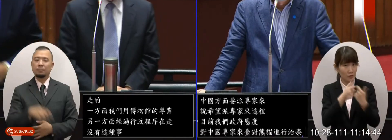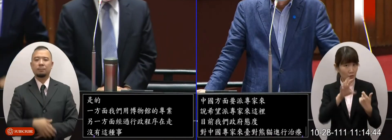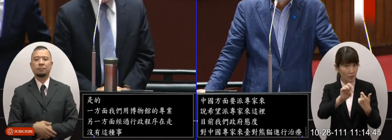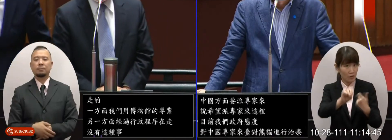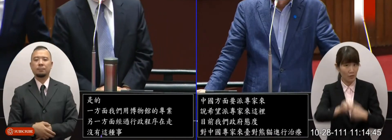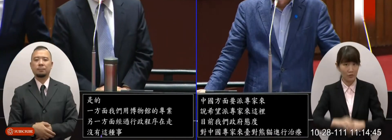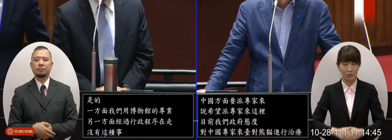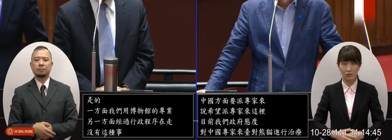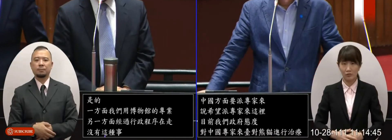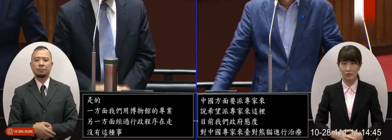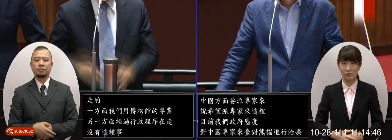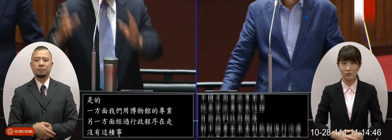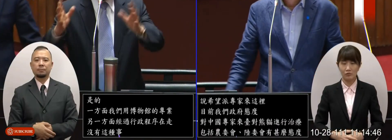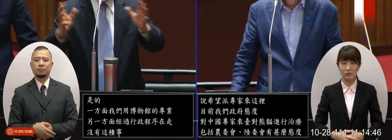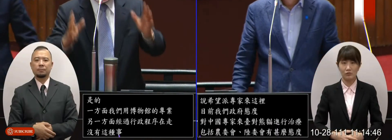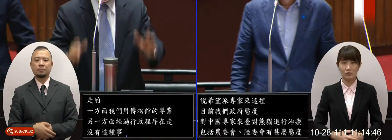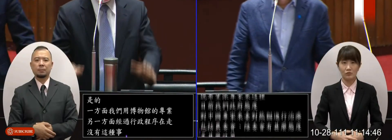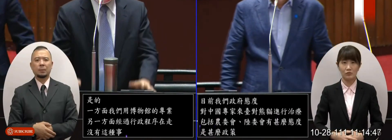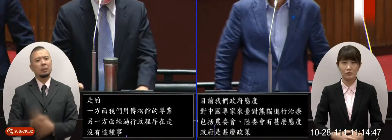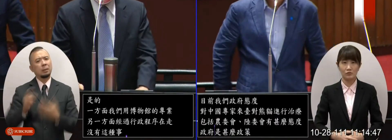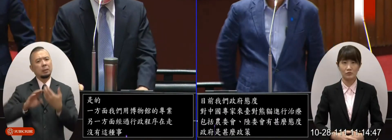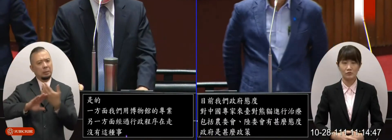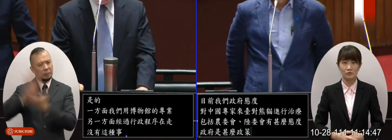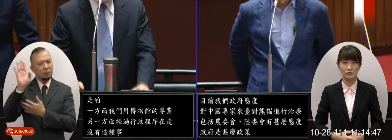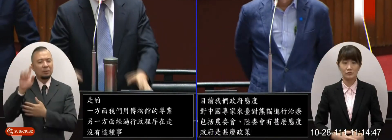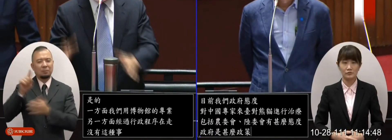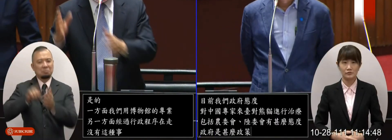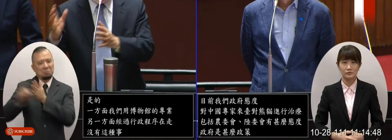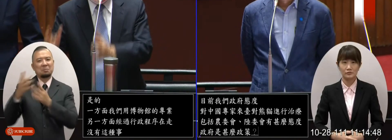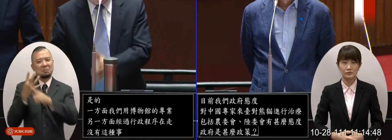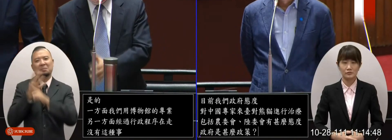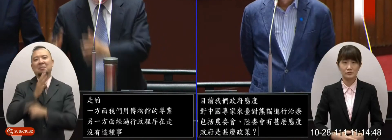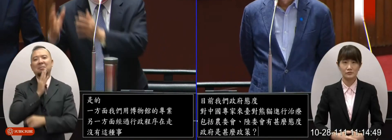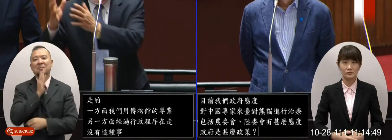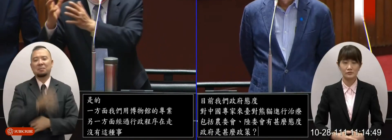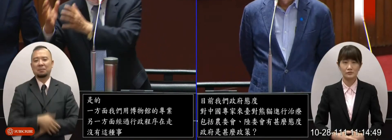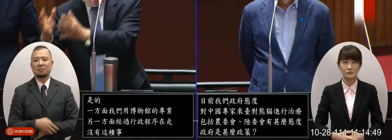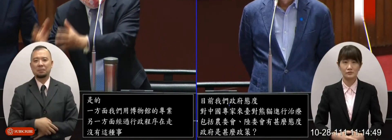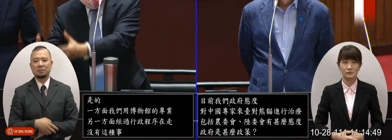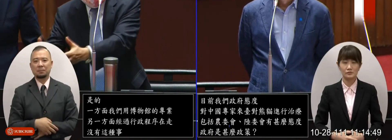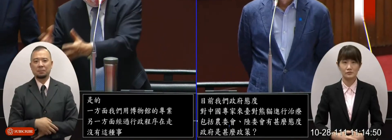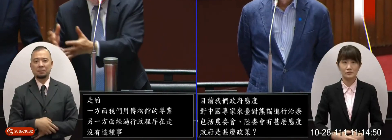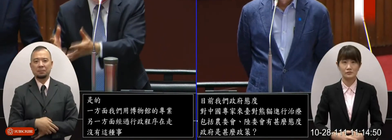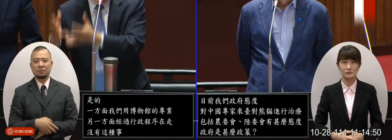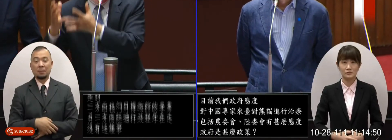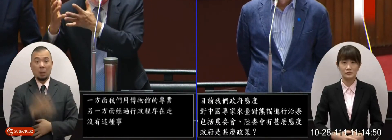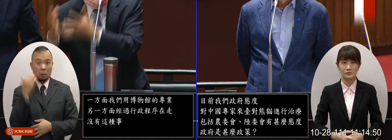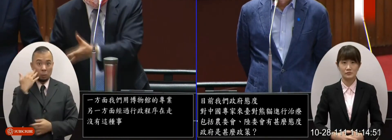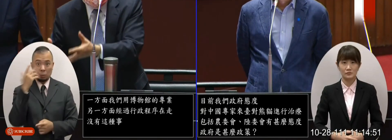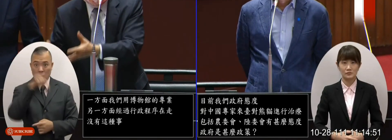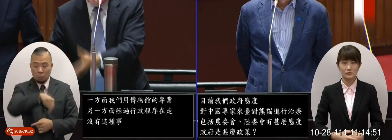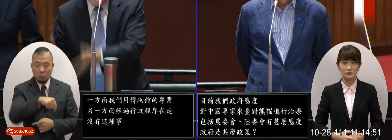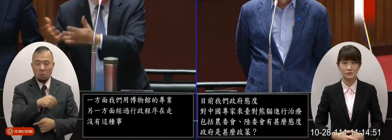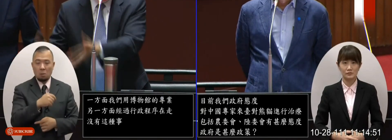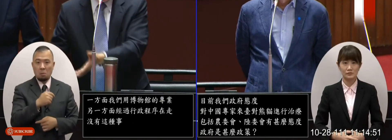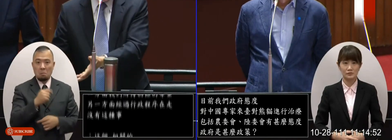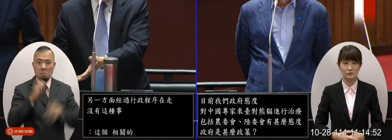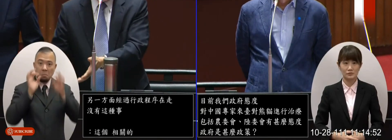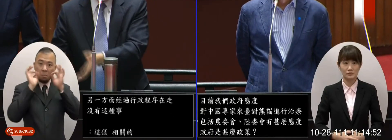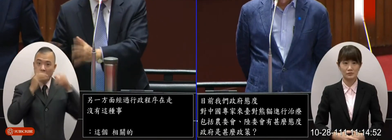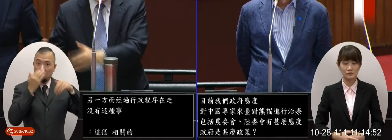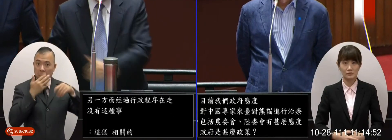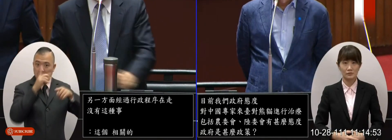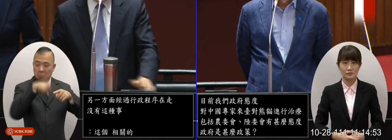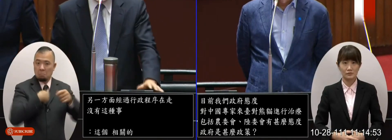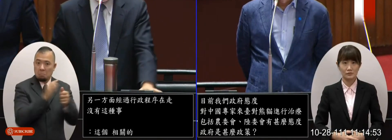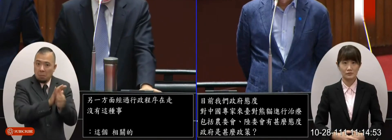相关的这又是另外一种专业。所以只要能够对猫熊有益，还应该怎么做？